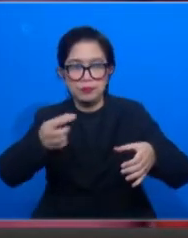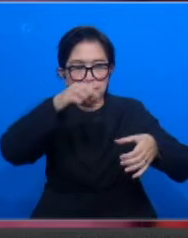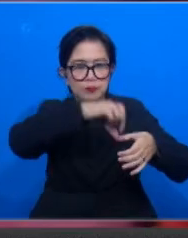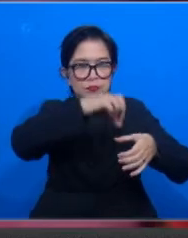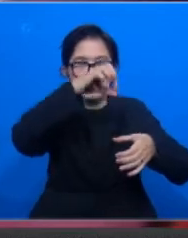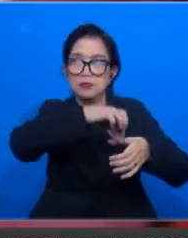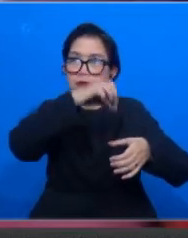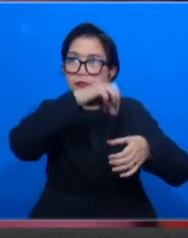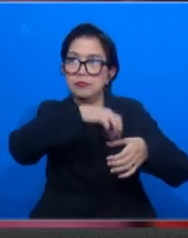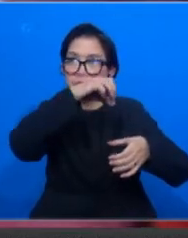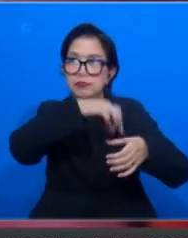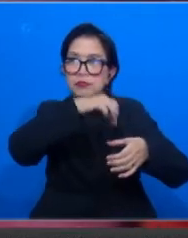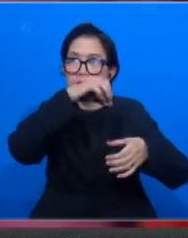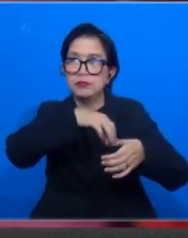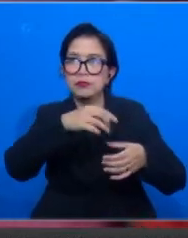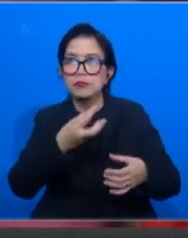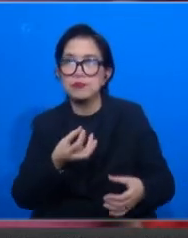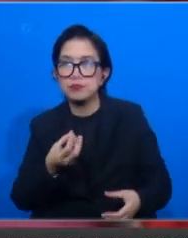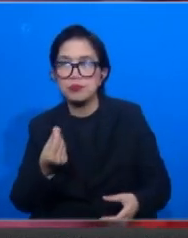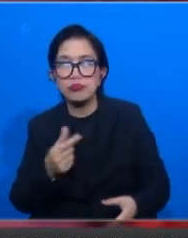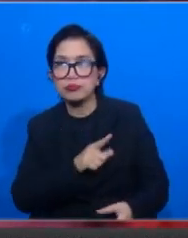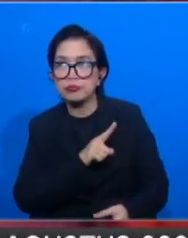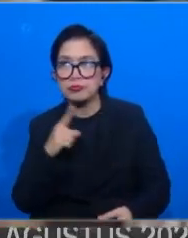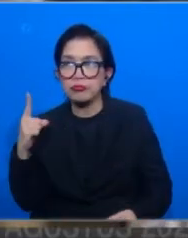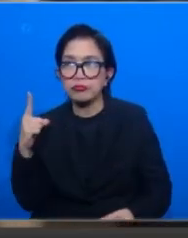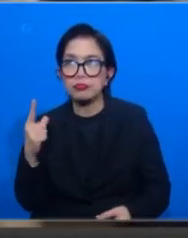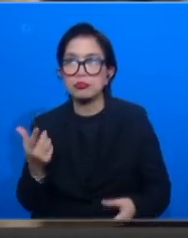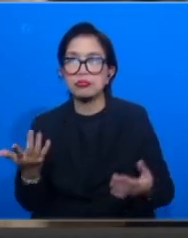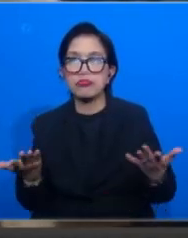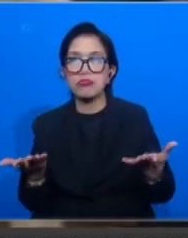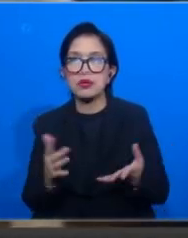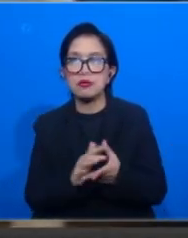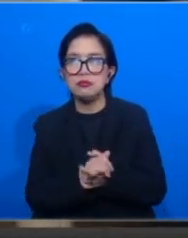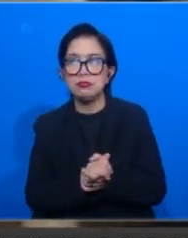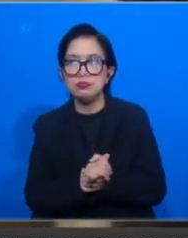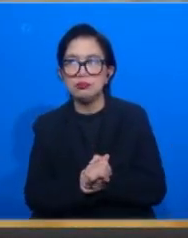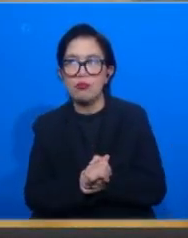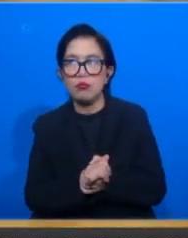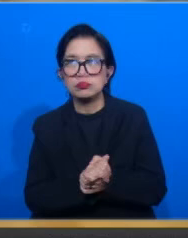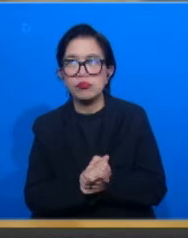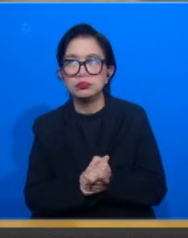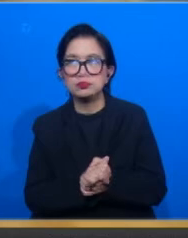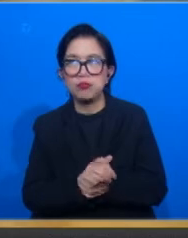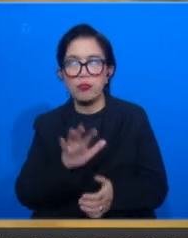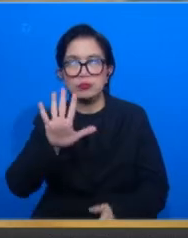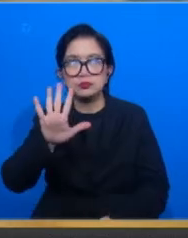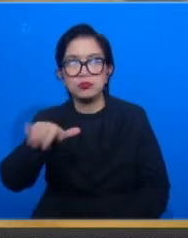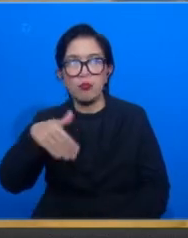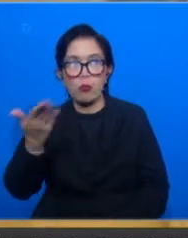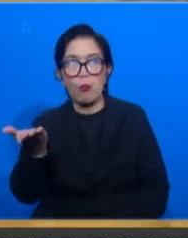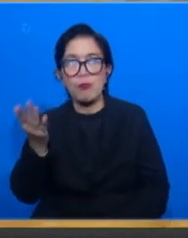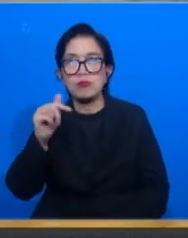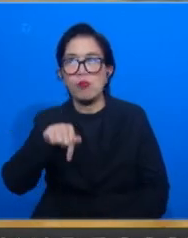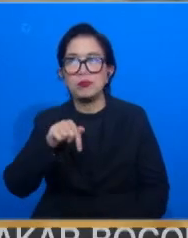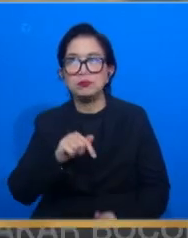rumahnya Memangnya sudah berapa lama sih nabungnya tahun Ibu 5 tahun he